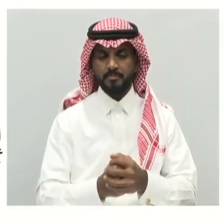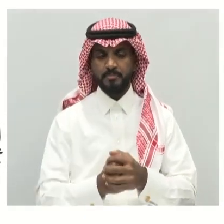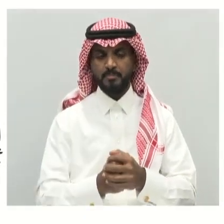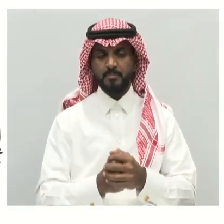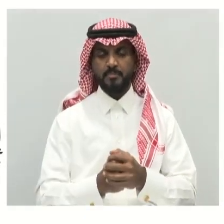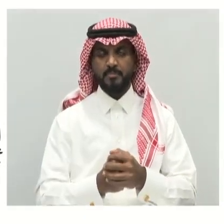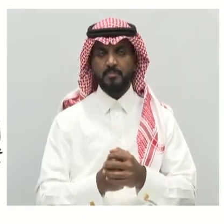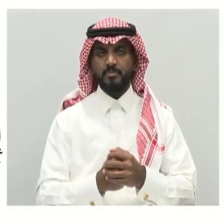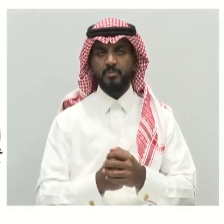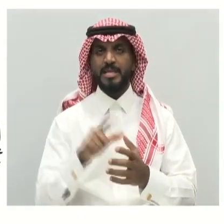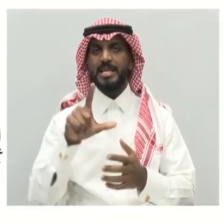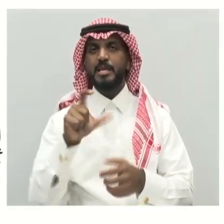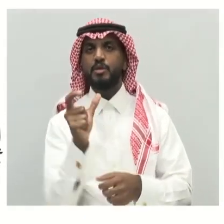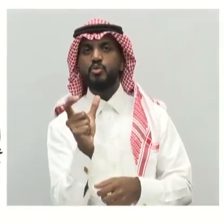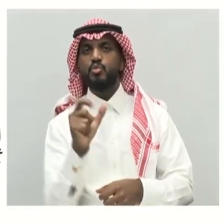اقراوا